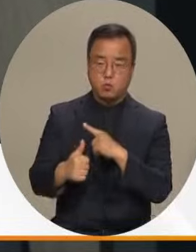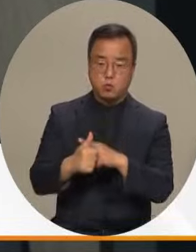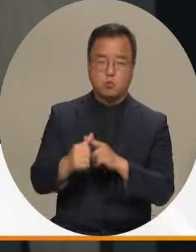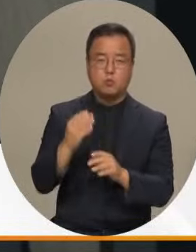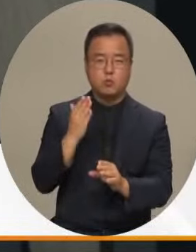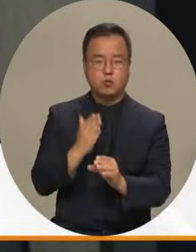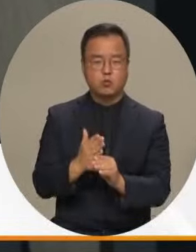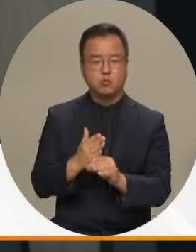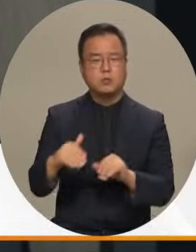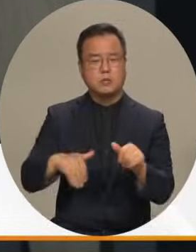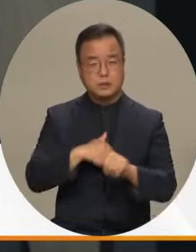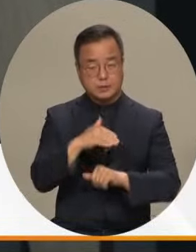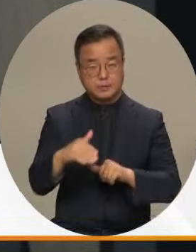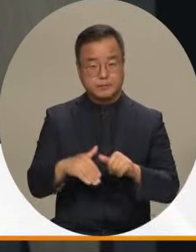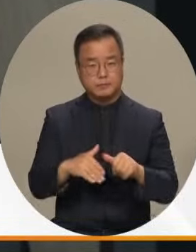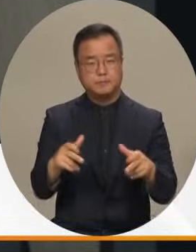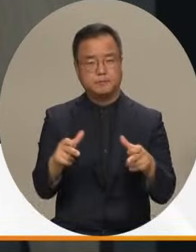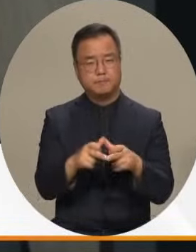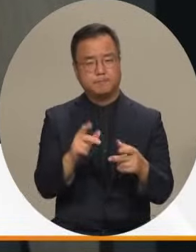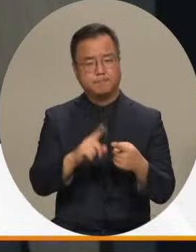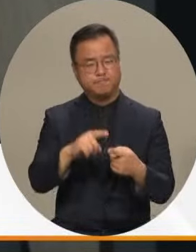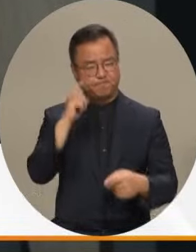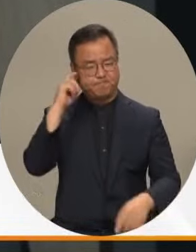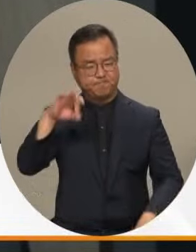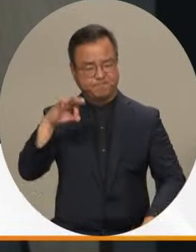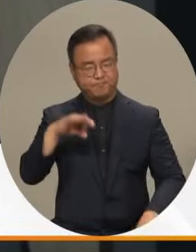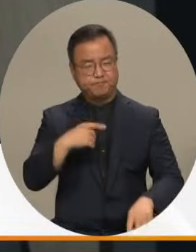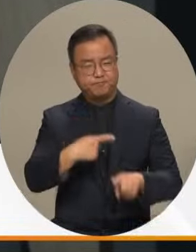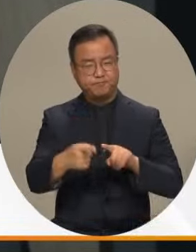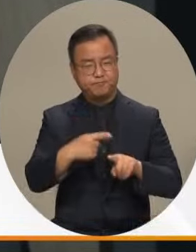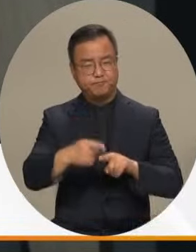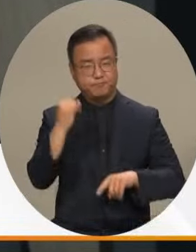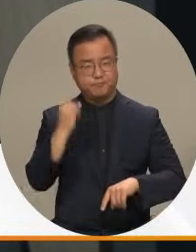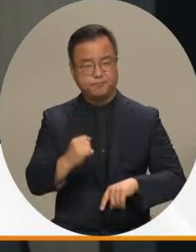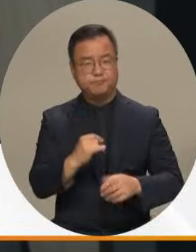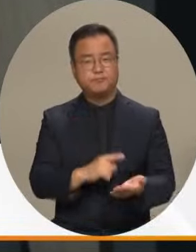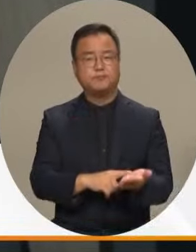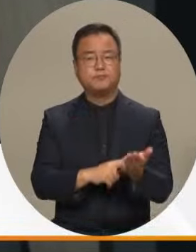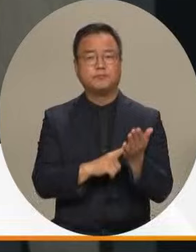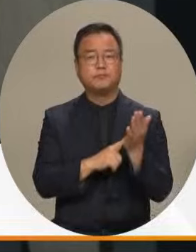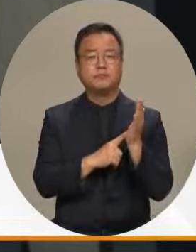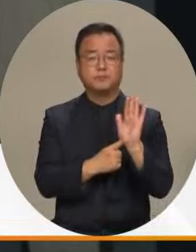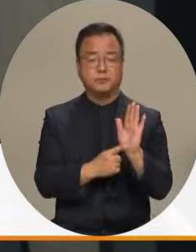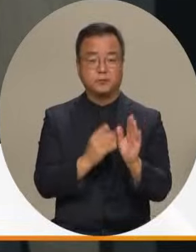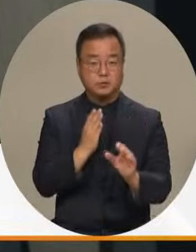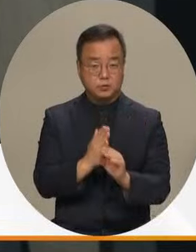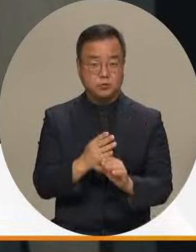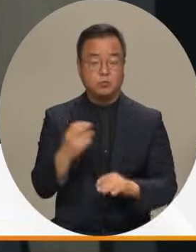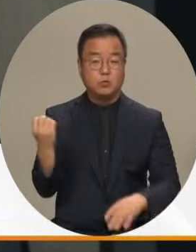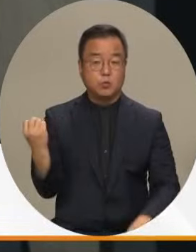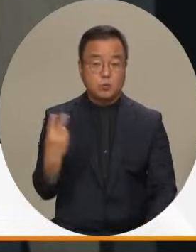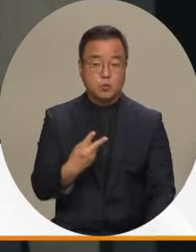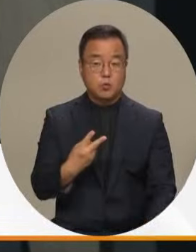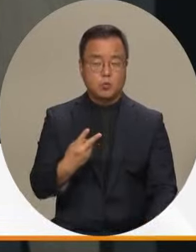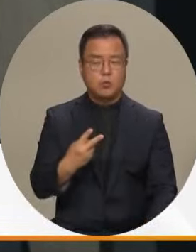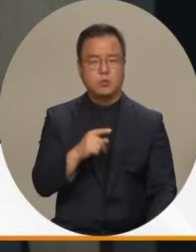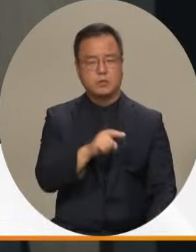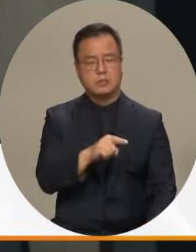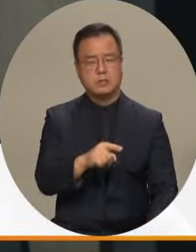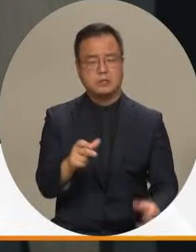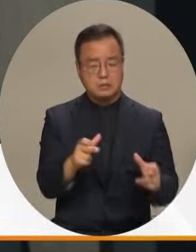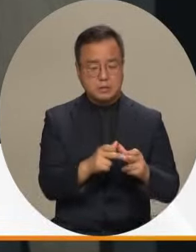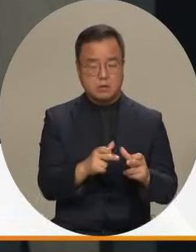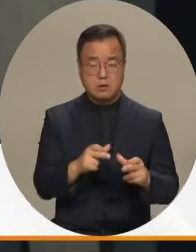과정에서 굉장히 장애에 대한 강한 어떤 비하나 혐오의 표현들이 발생하고 그것 으로 인해서 또다시 아예 이렇게